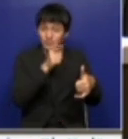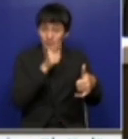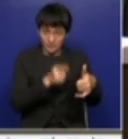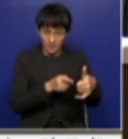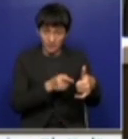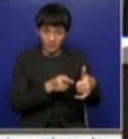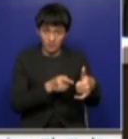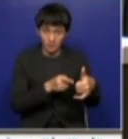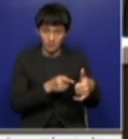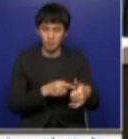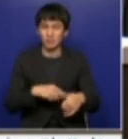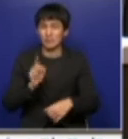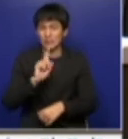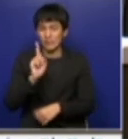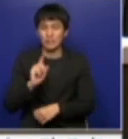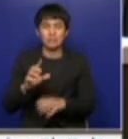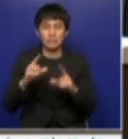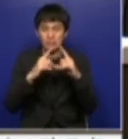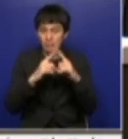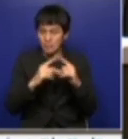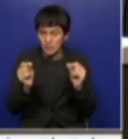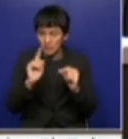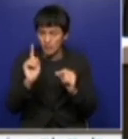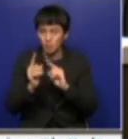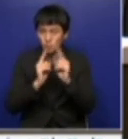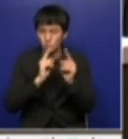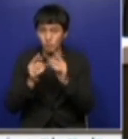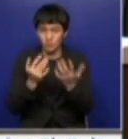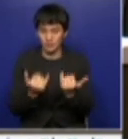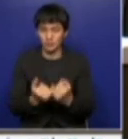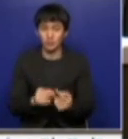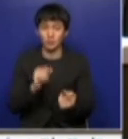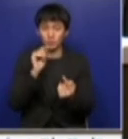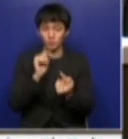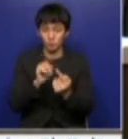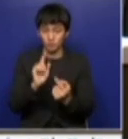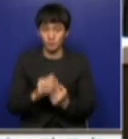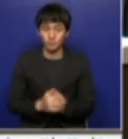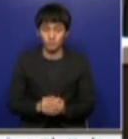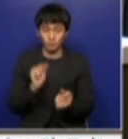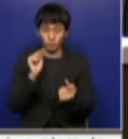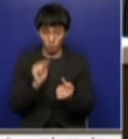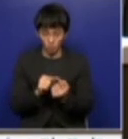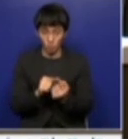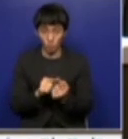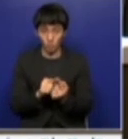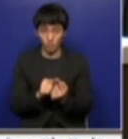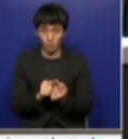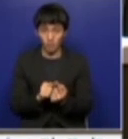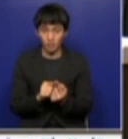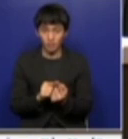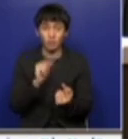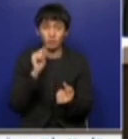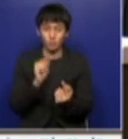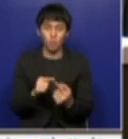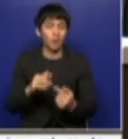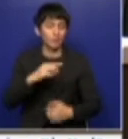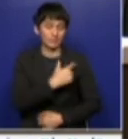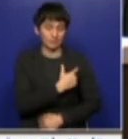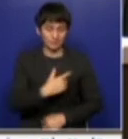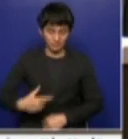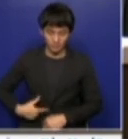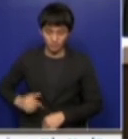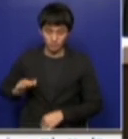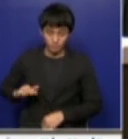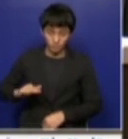เรื่องที่พูดกันเยอะที่สุดคือมีการรบกวนขบวนขบวนรถเสด็จ